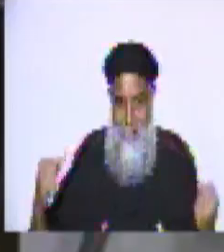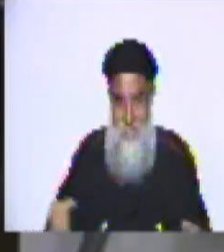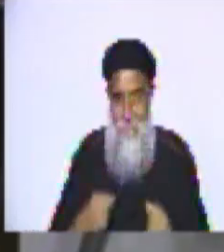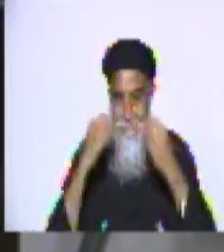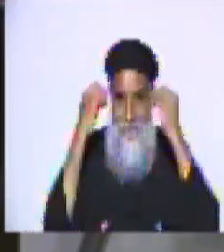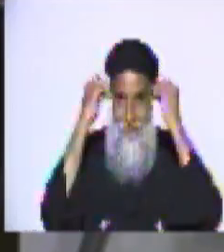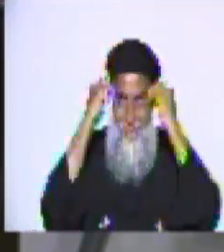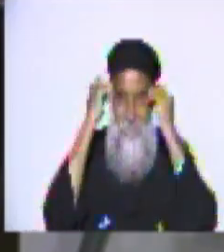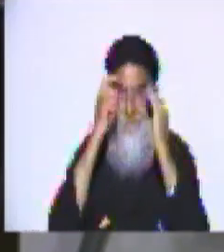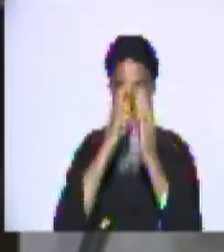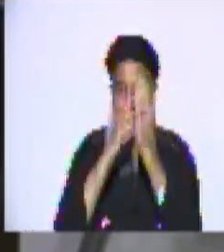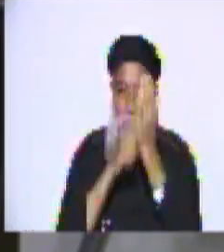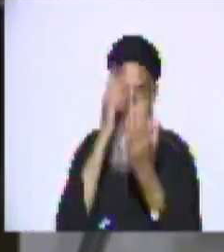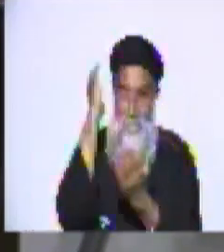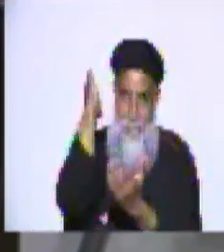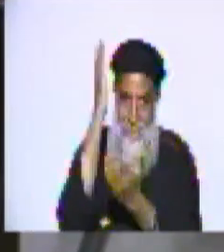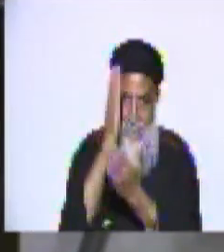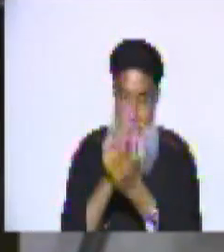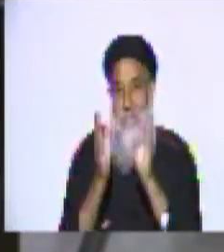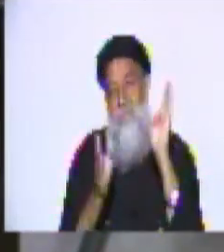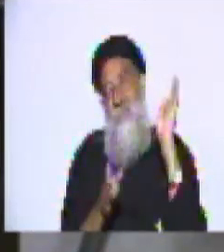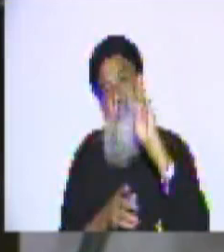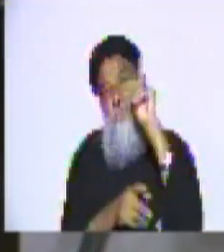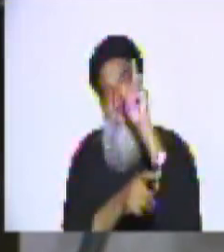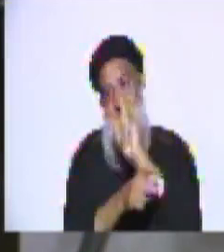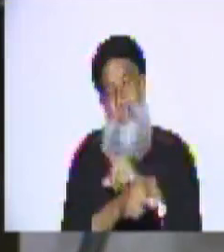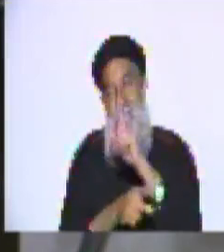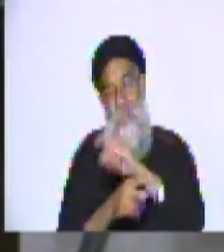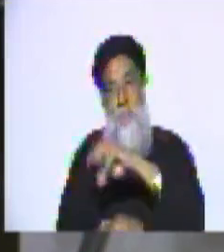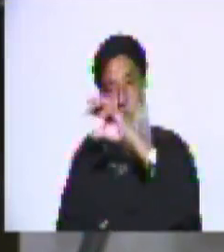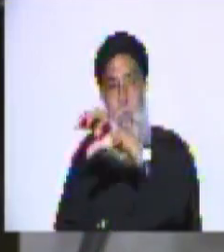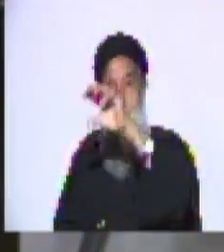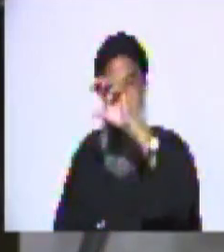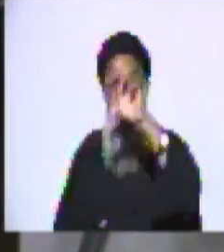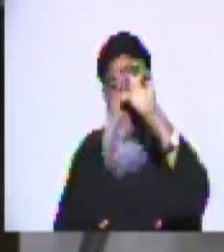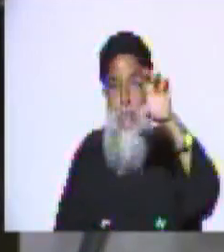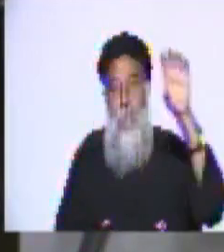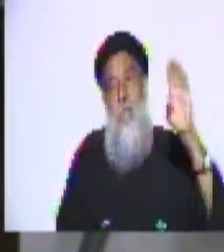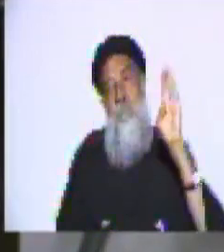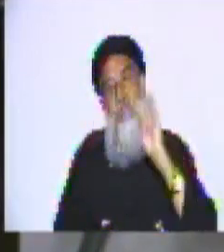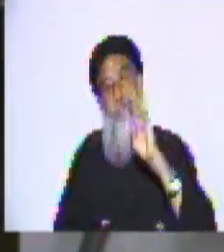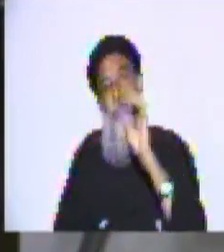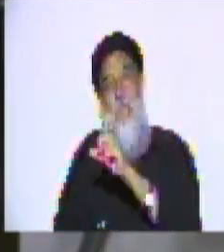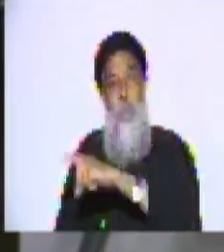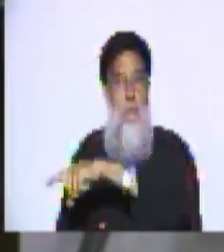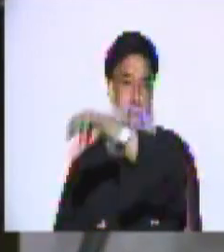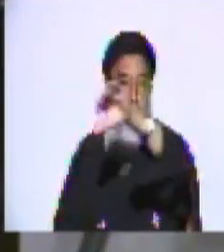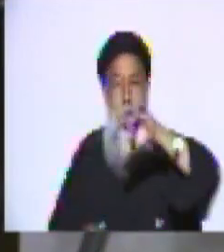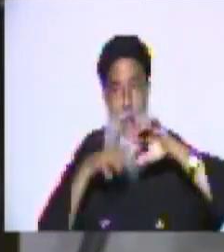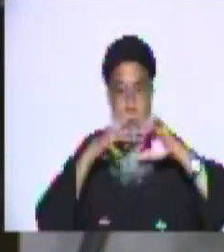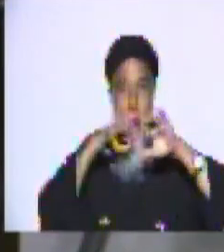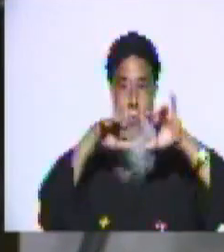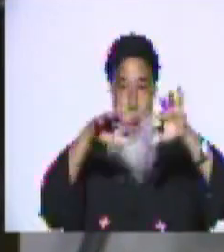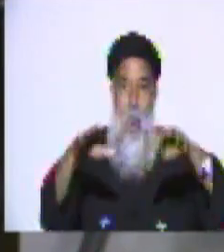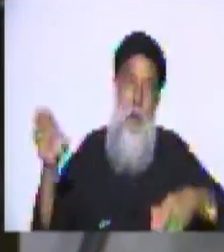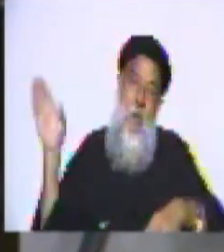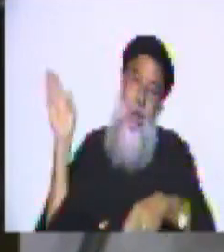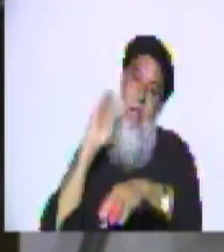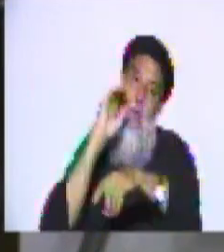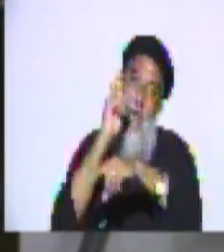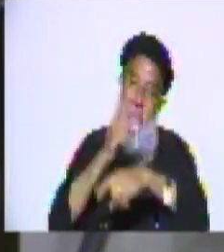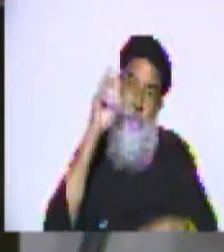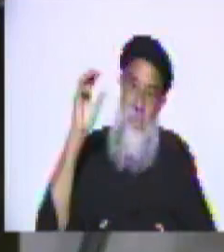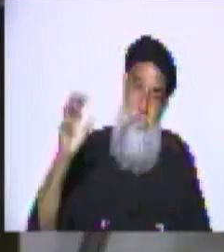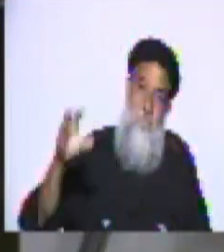جزء من كرازتهم في كل مكان ذهبوا إليه، لأن كل رسول راح مكان